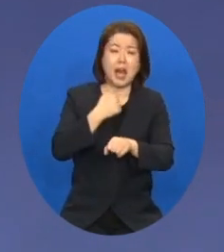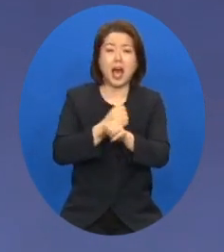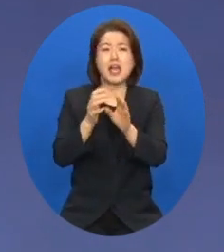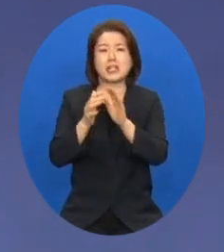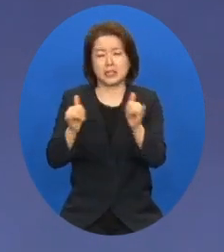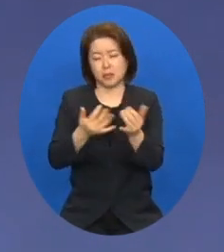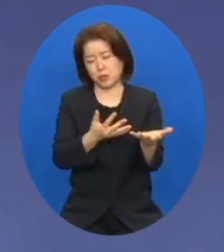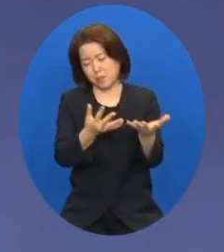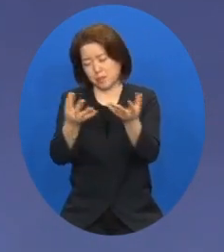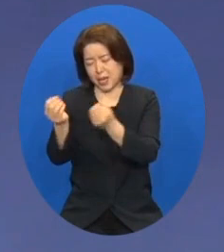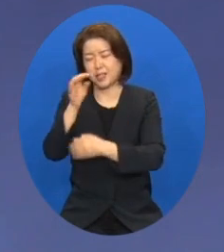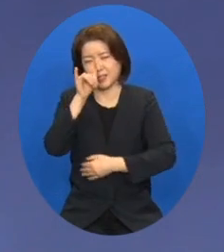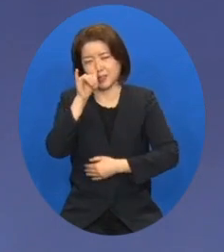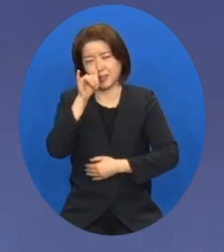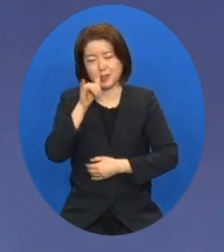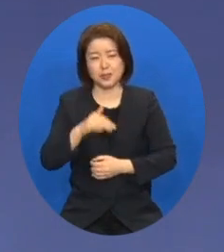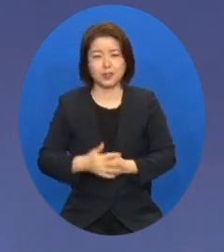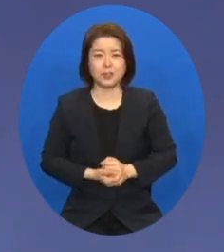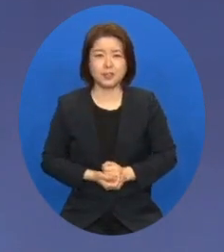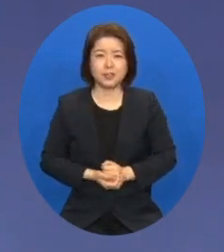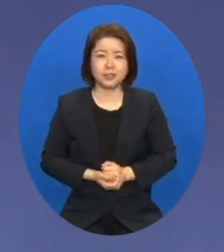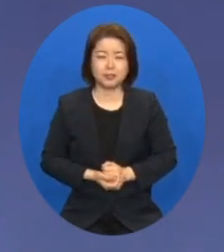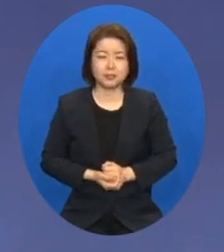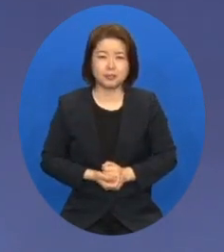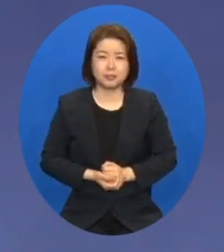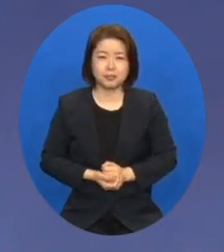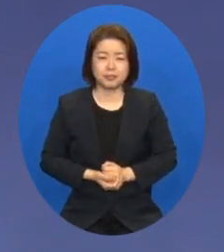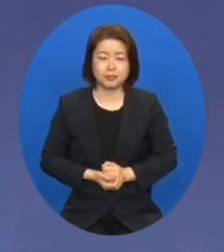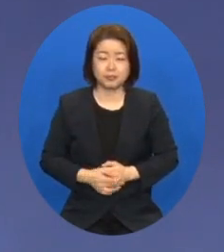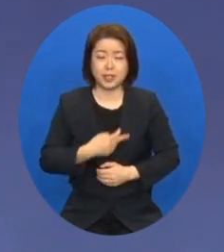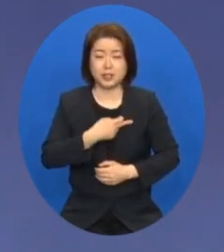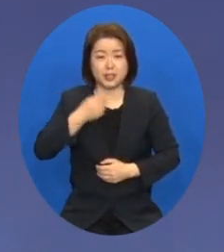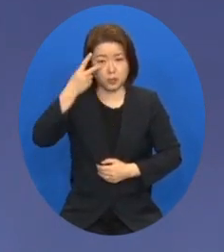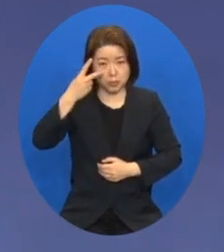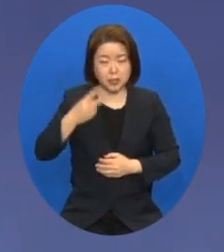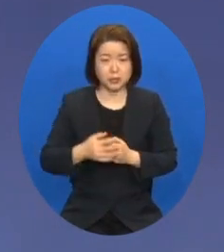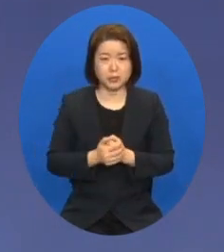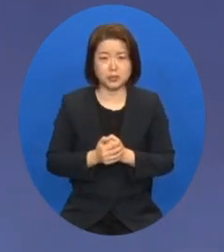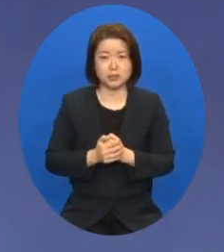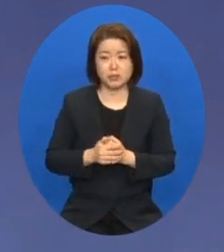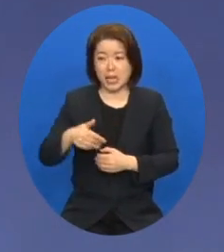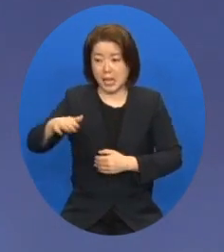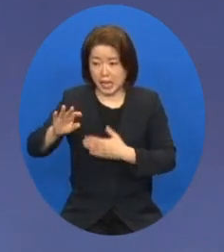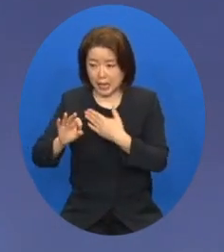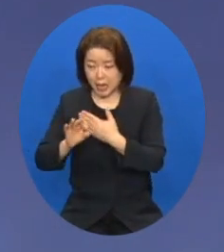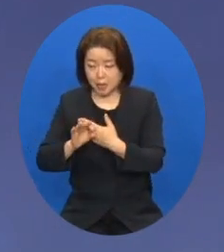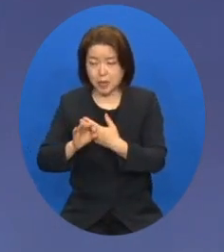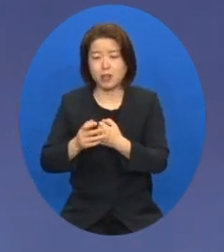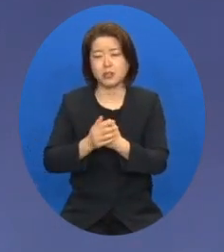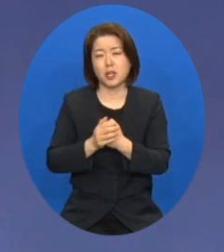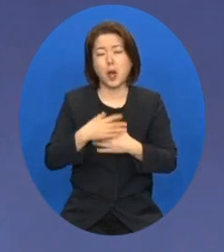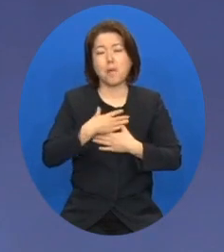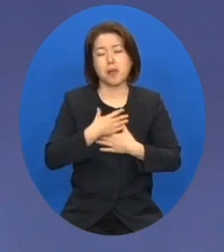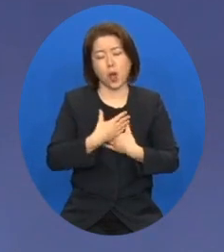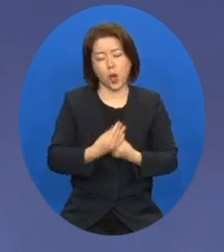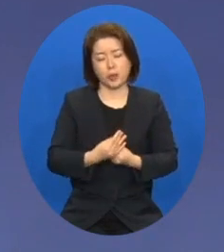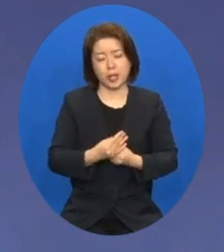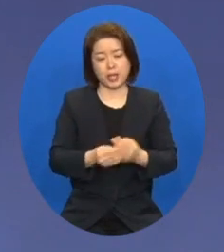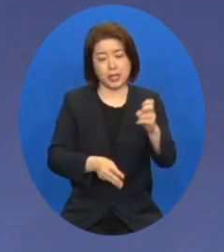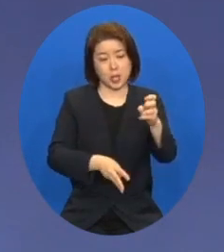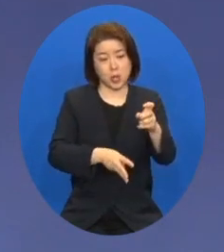사람도 많이 있습니다 사도 바울은 가면 편안한 고린도교회 교인들이